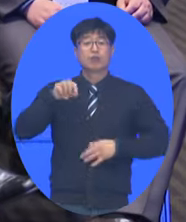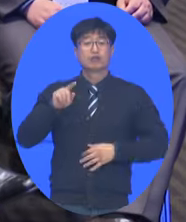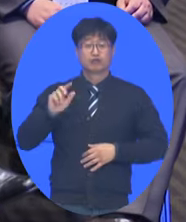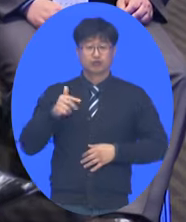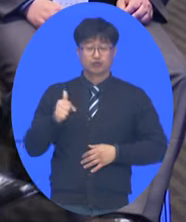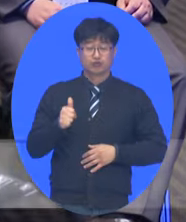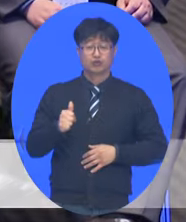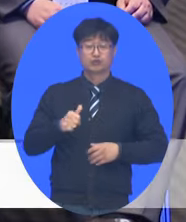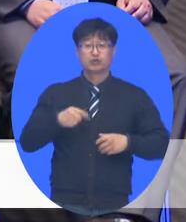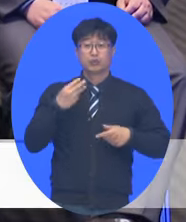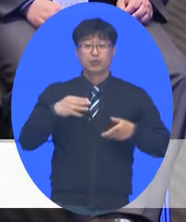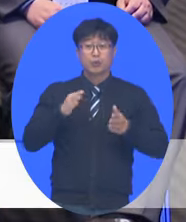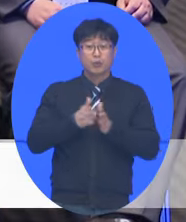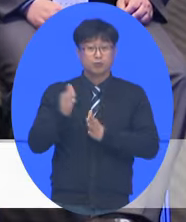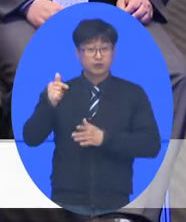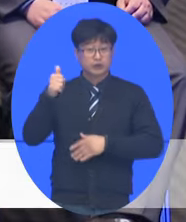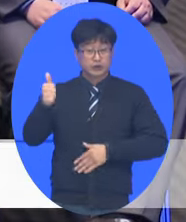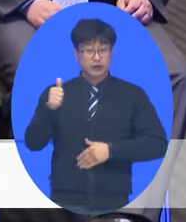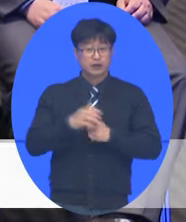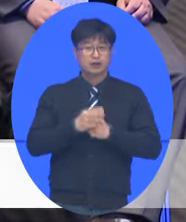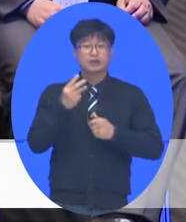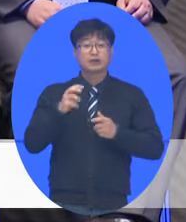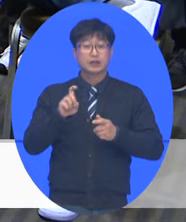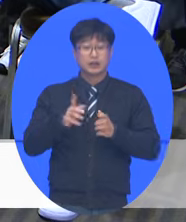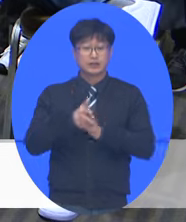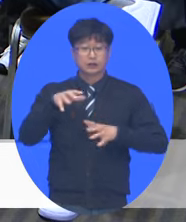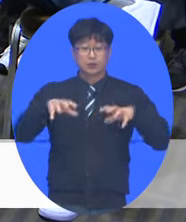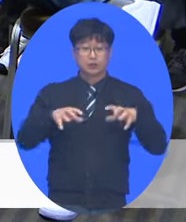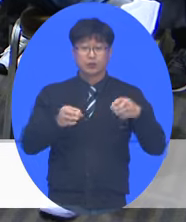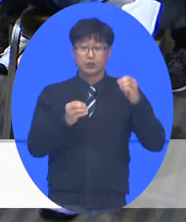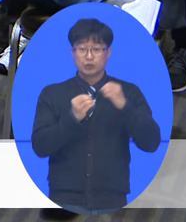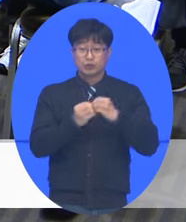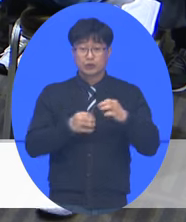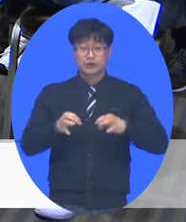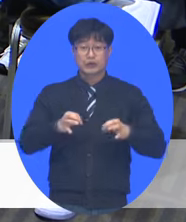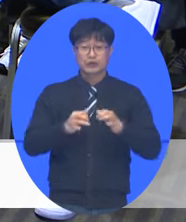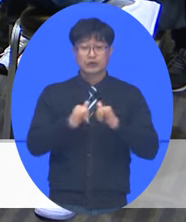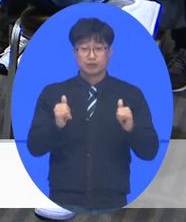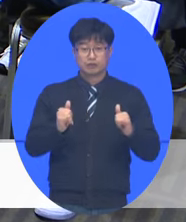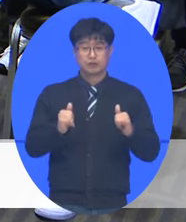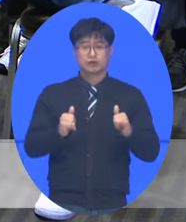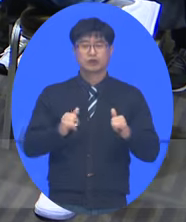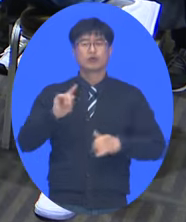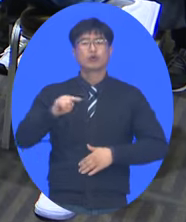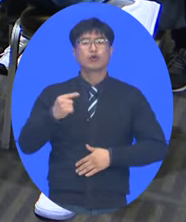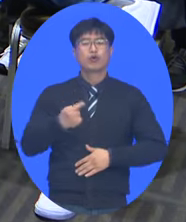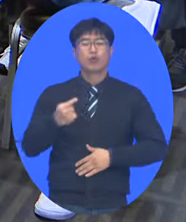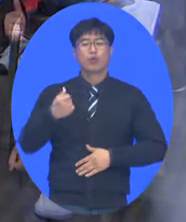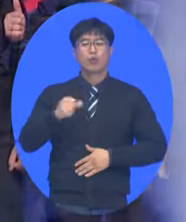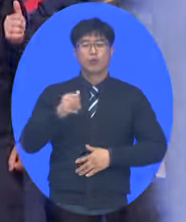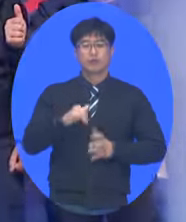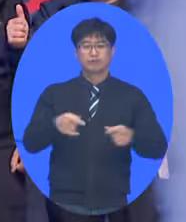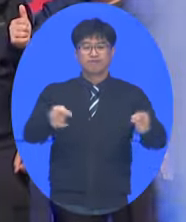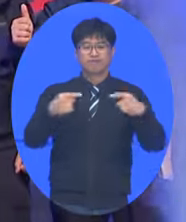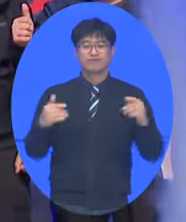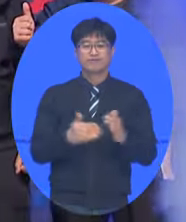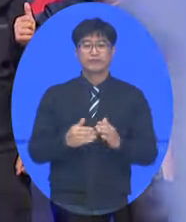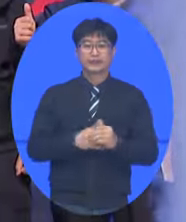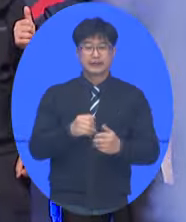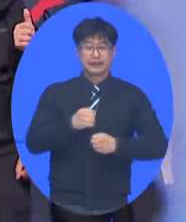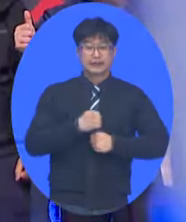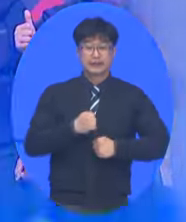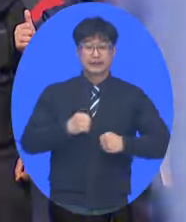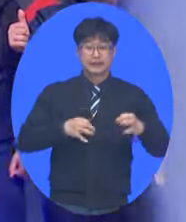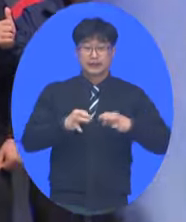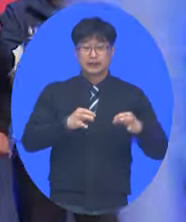소상공인진흥공단 경기지역본부장과 도내 31개 시군 전통시장 상인 등 1,500여 명이 참석했습니다. 안전한